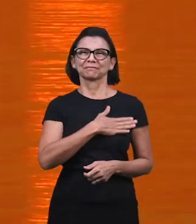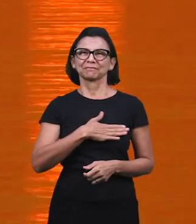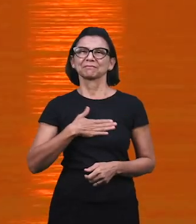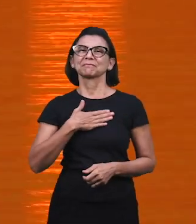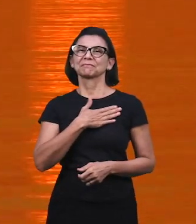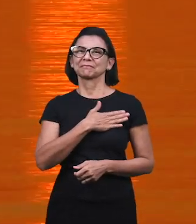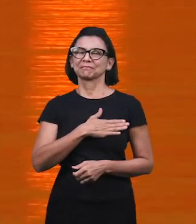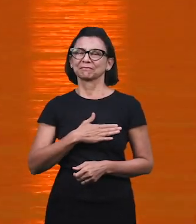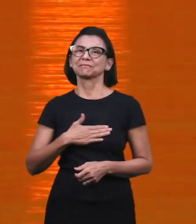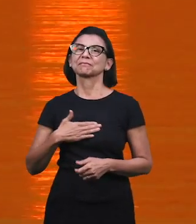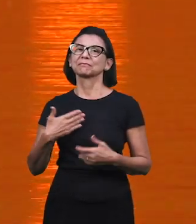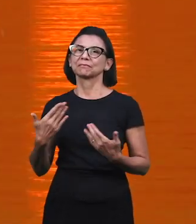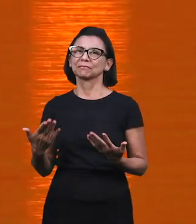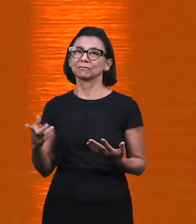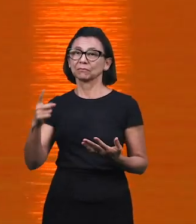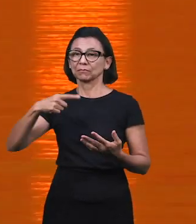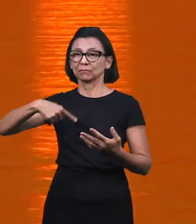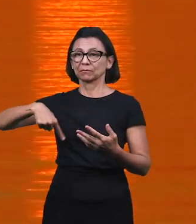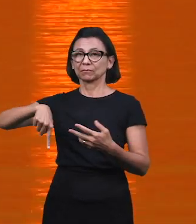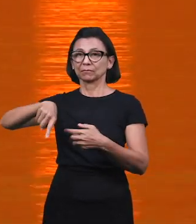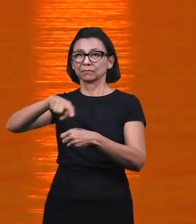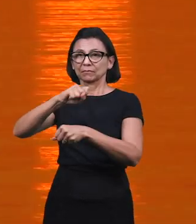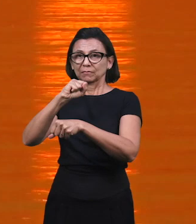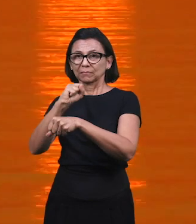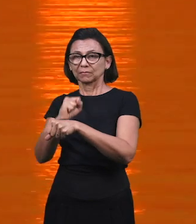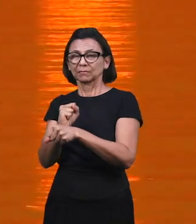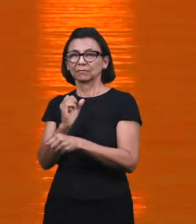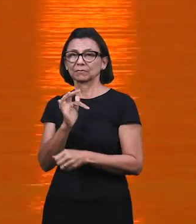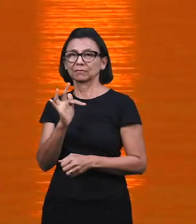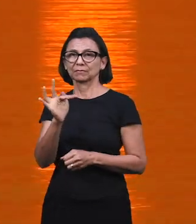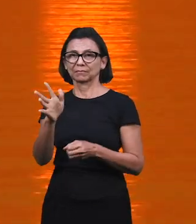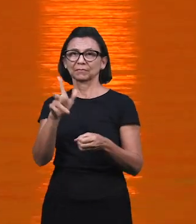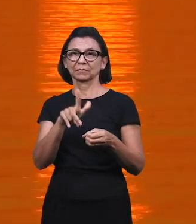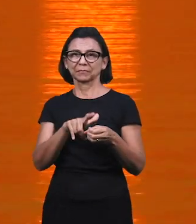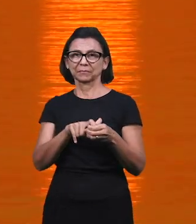a esperança do